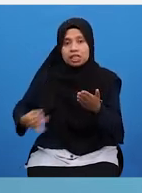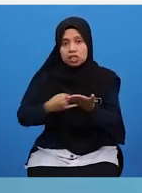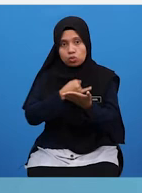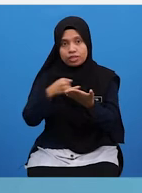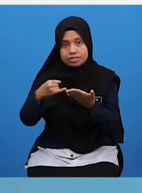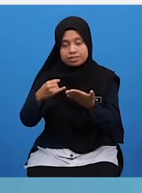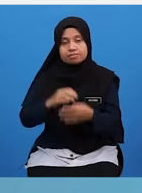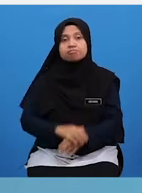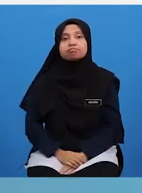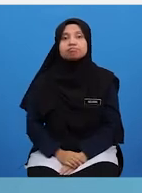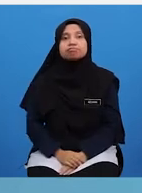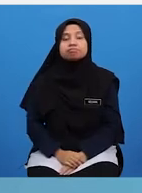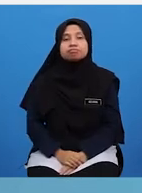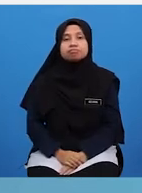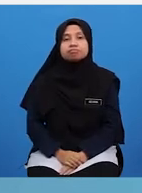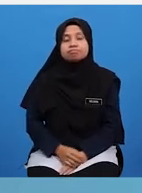lukis?